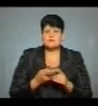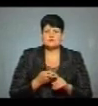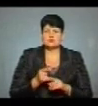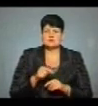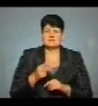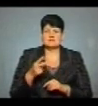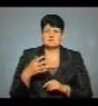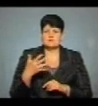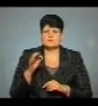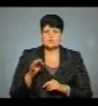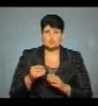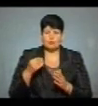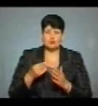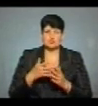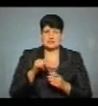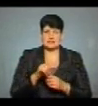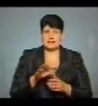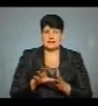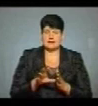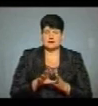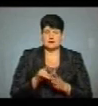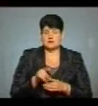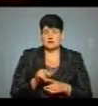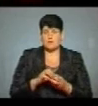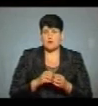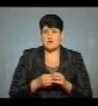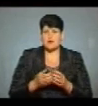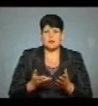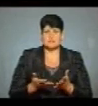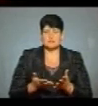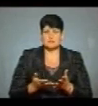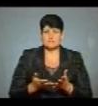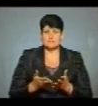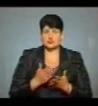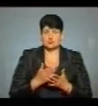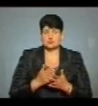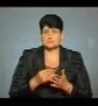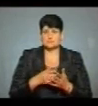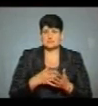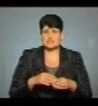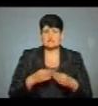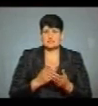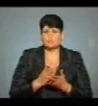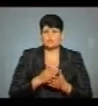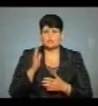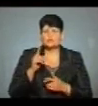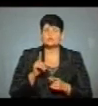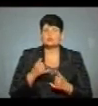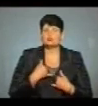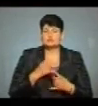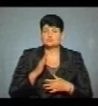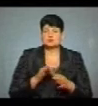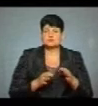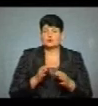на 25% подорожчала для них електроенергія, і в них виникли проблеми в межах існуючого тарифу надавати послуги води. Що в нас буде з